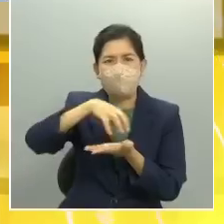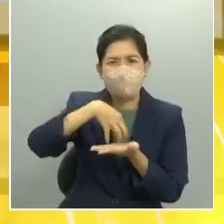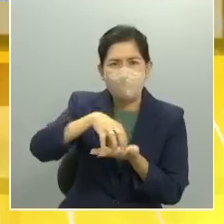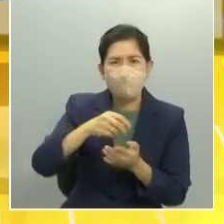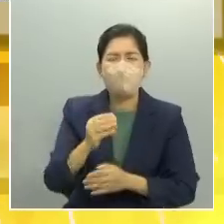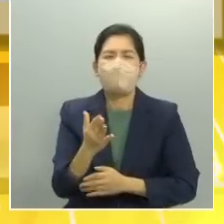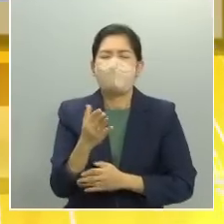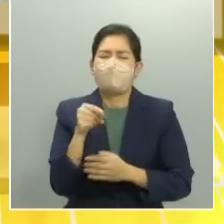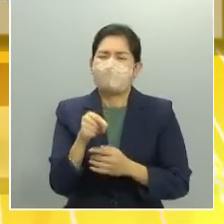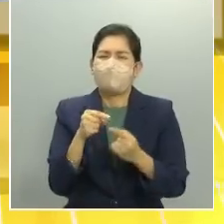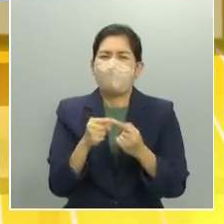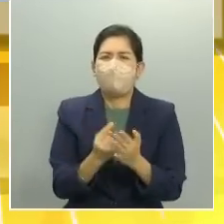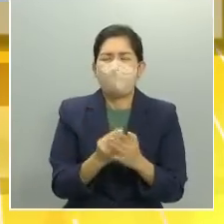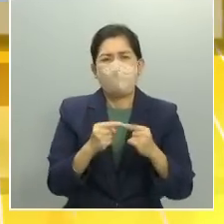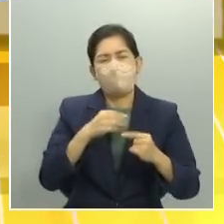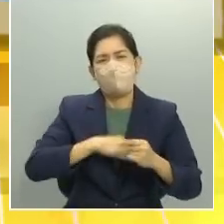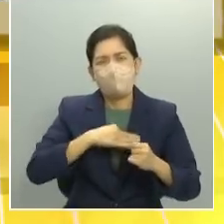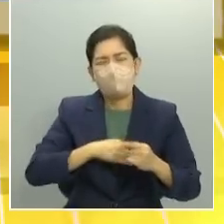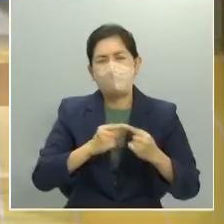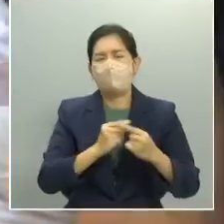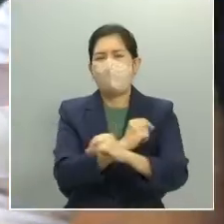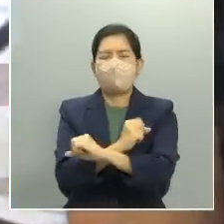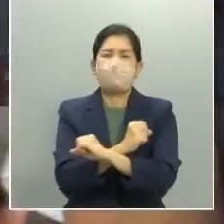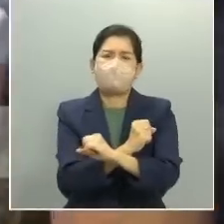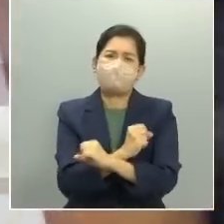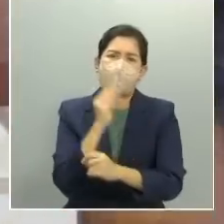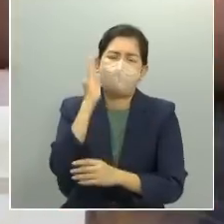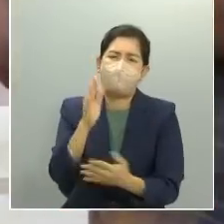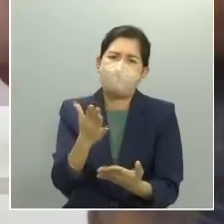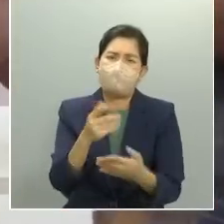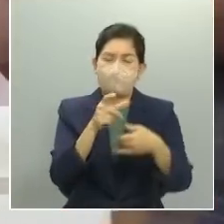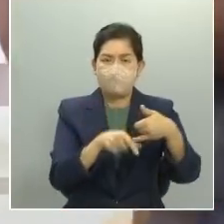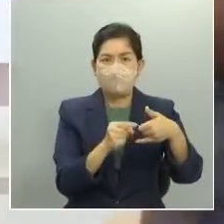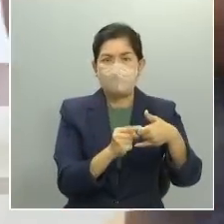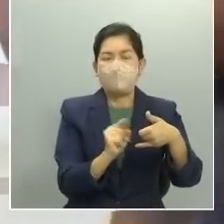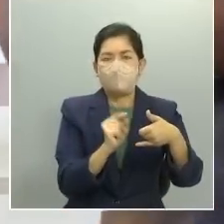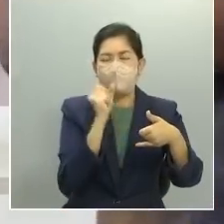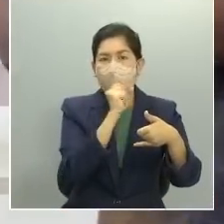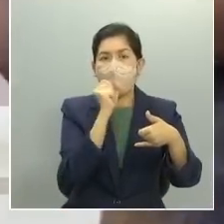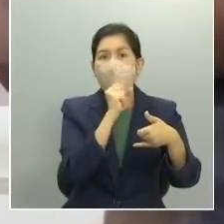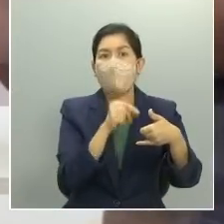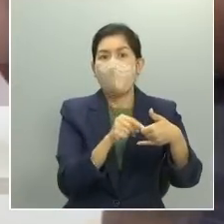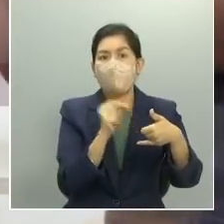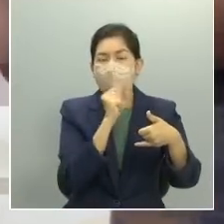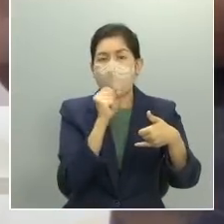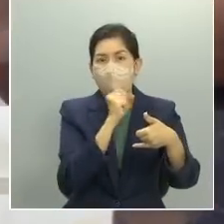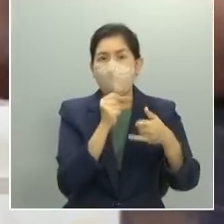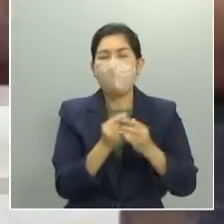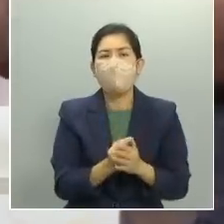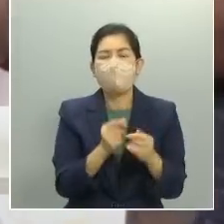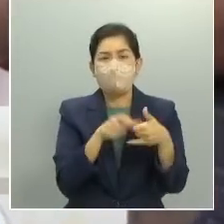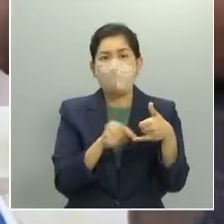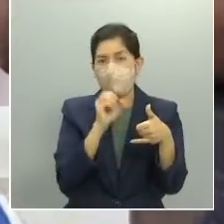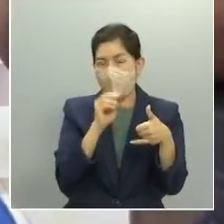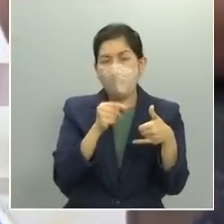ต้องหาทางป้องกันไม่ให้เกิดขึ้นอีกนักร้องที่ปกติไปร้องประจำ ใช่ค่ะ เมื่อวานนี้ก็ใจหายเหมือนกันนะ บอกเลย